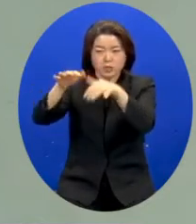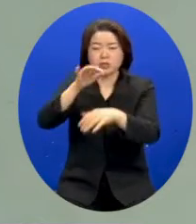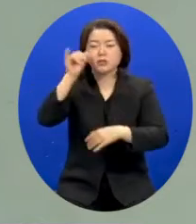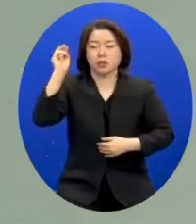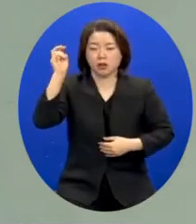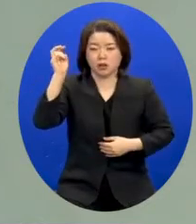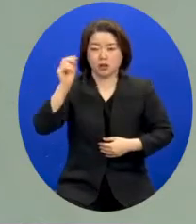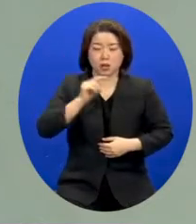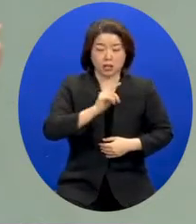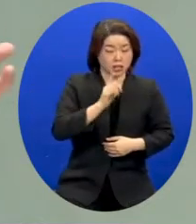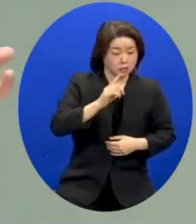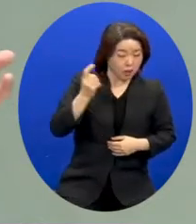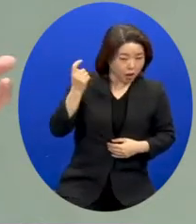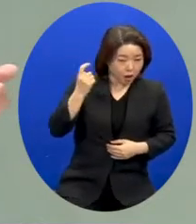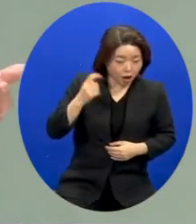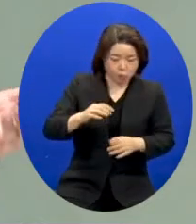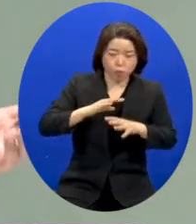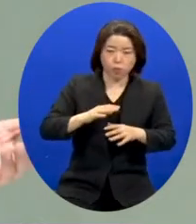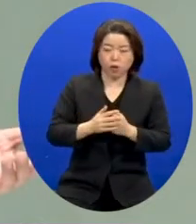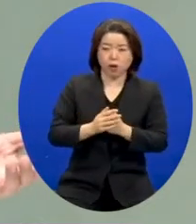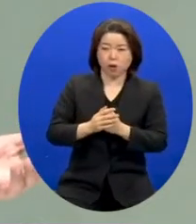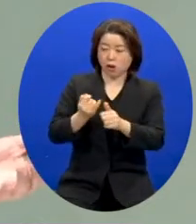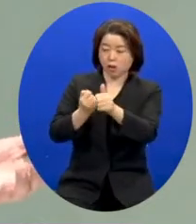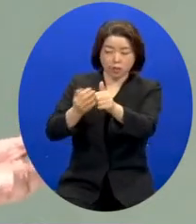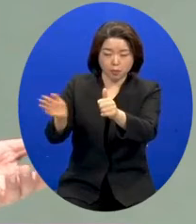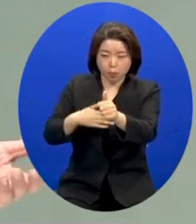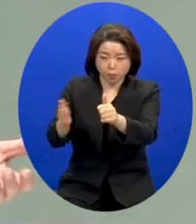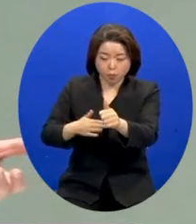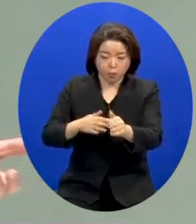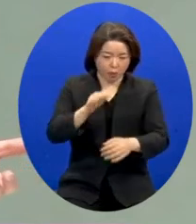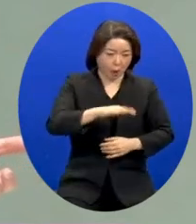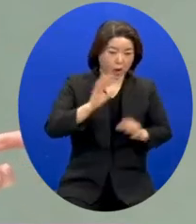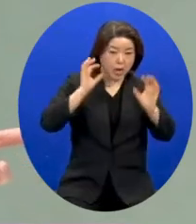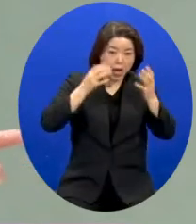두려웠겠습니까? 남편도 없어요. 어린애들밖에 없어요.